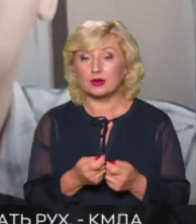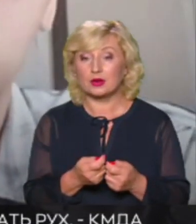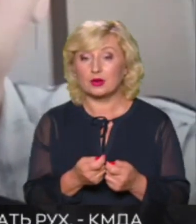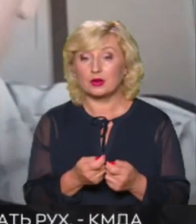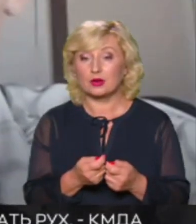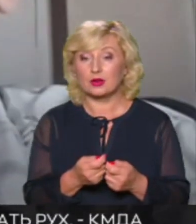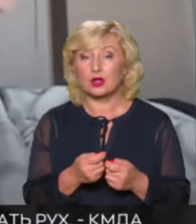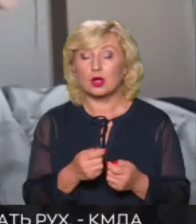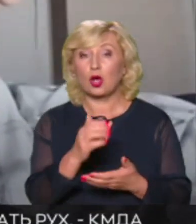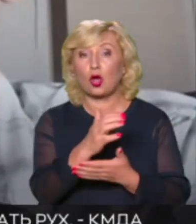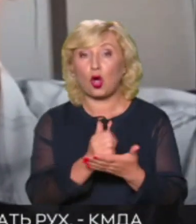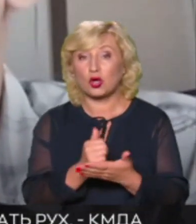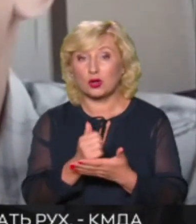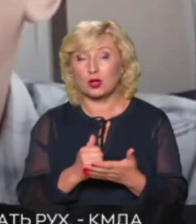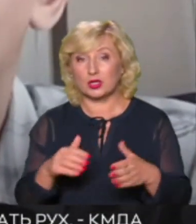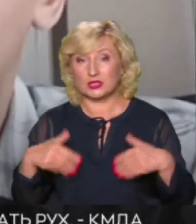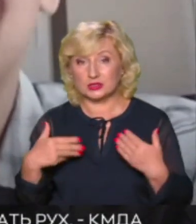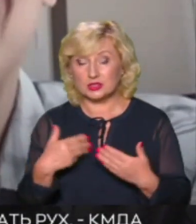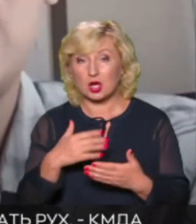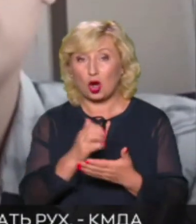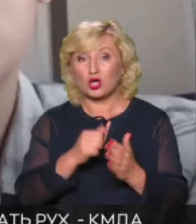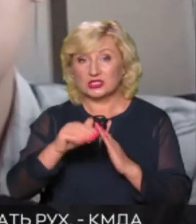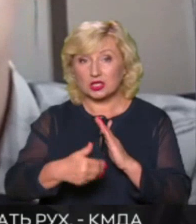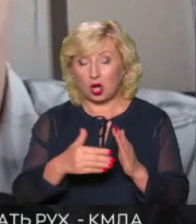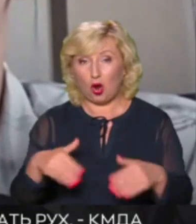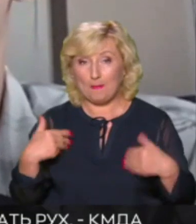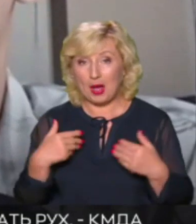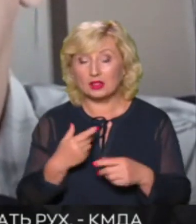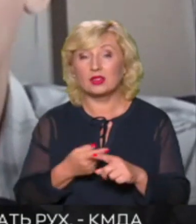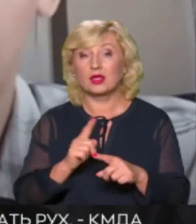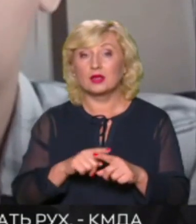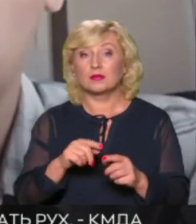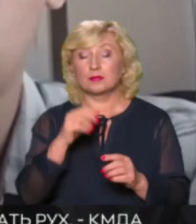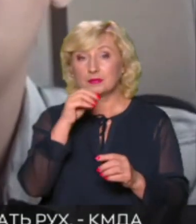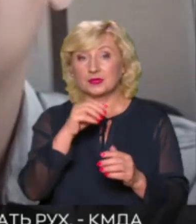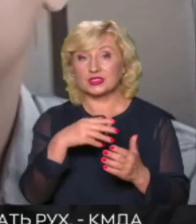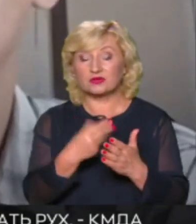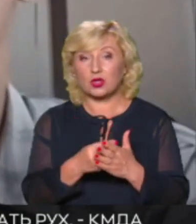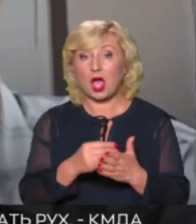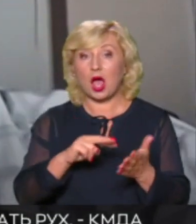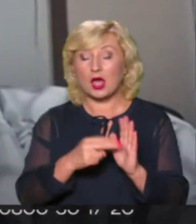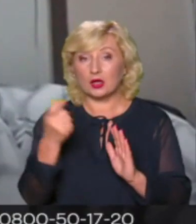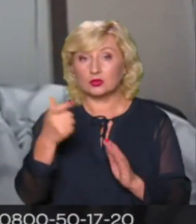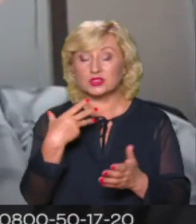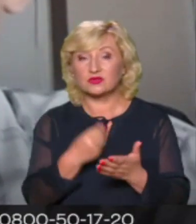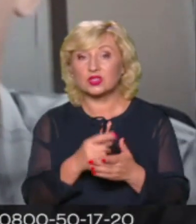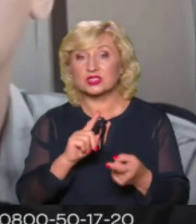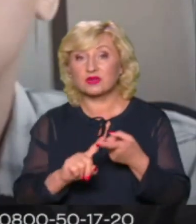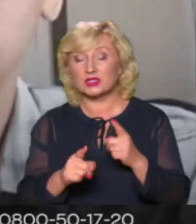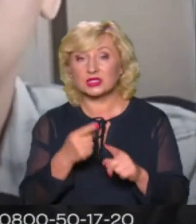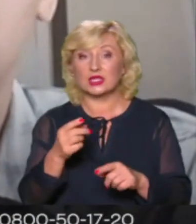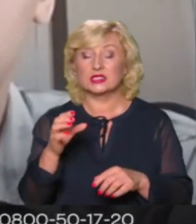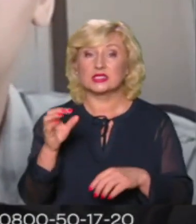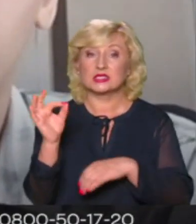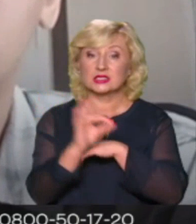користь ресурсів, по суті, користь копалини. З Індією складніше, в Індії є своя економіка, свої зв'язки напряму з Заходом,